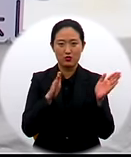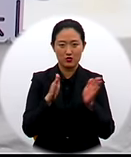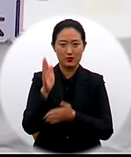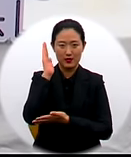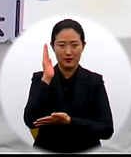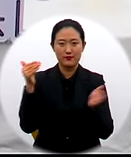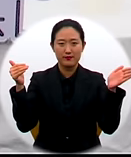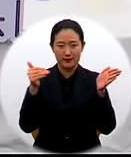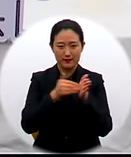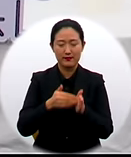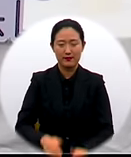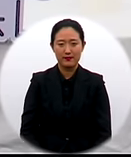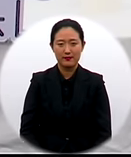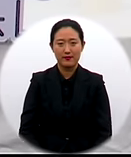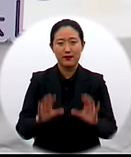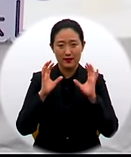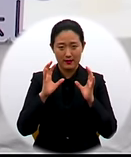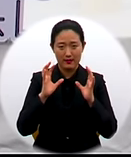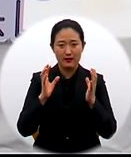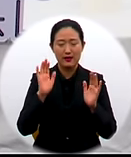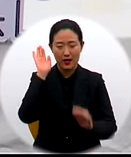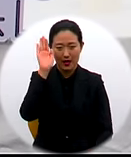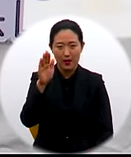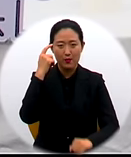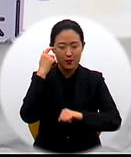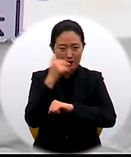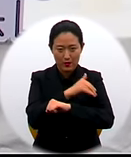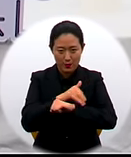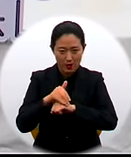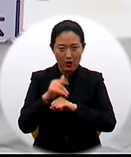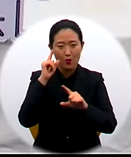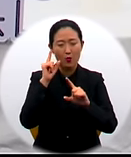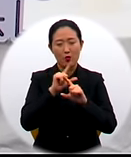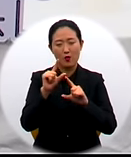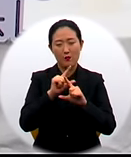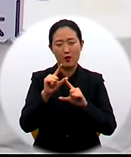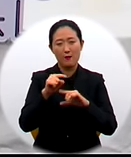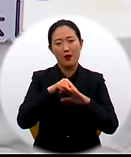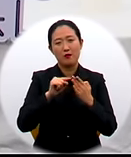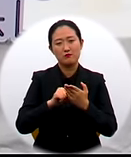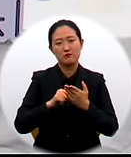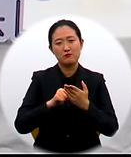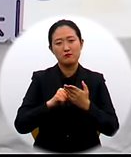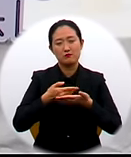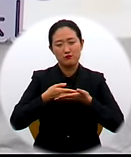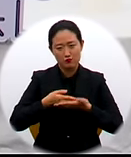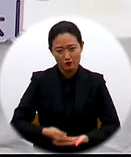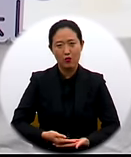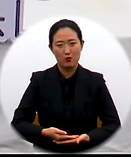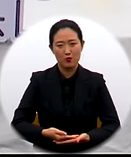준비한 이야기는 여기까지입니다. 아이의 진로를 설계, 아이의 진로를 고민한다고 생각하면 굉장히 마음이